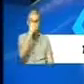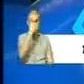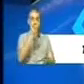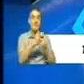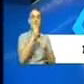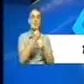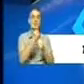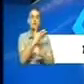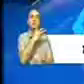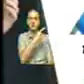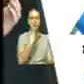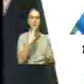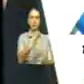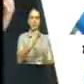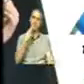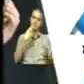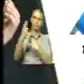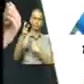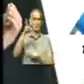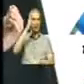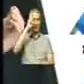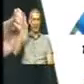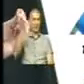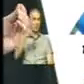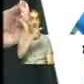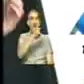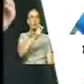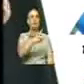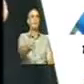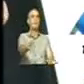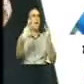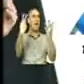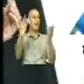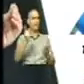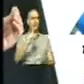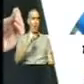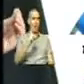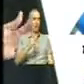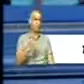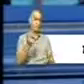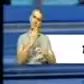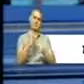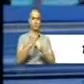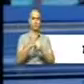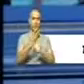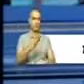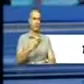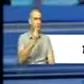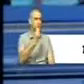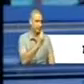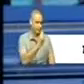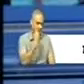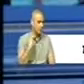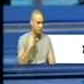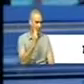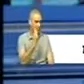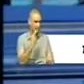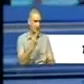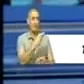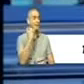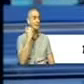היא התשובה לליכוד, שהם אנשים ערכיים, אבל תגיד את זה עוד הרבה שנים כנראה. אומר לך הרצוג, שנייה, אני רוצה שתתעמת עם הטענה של הרצוג.